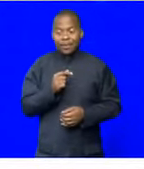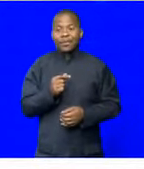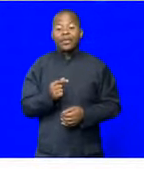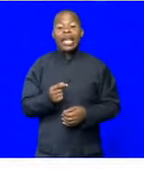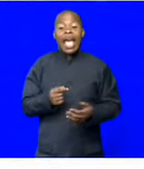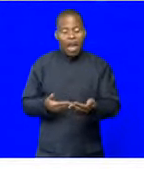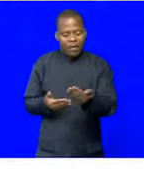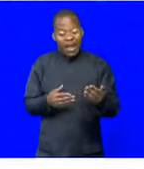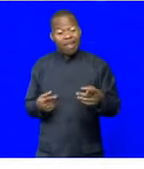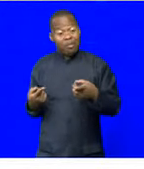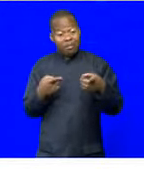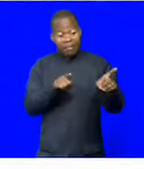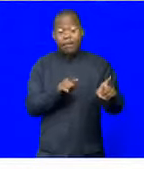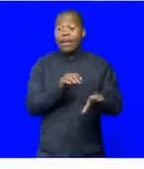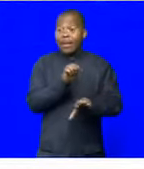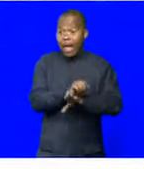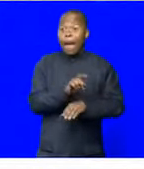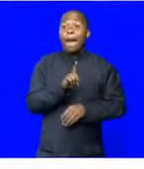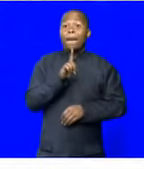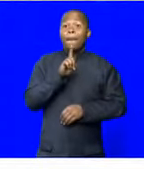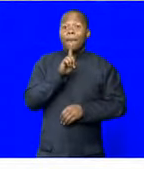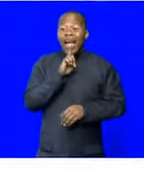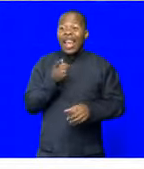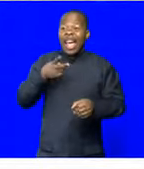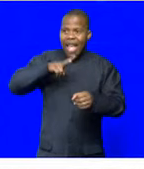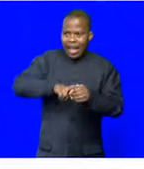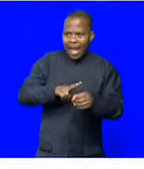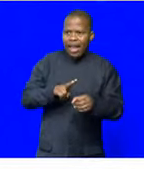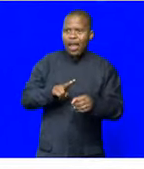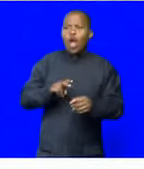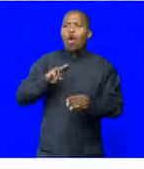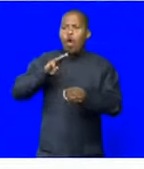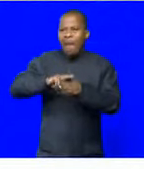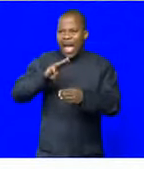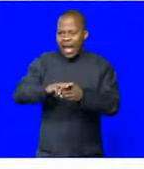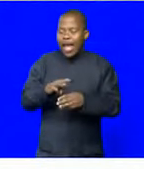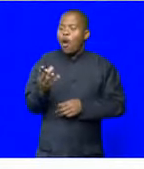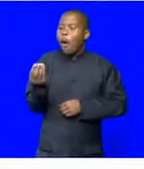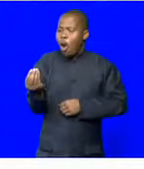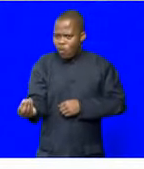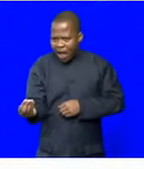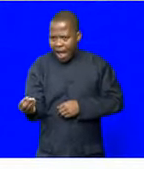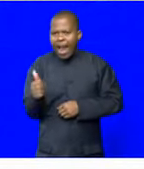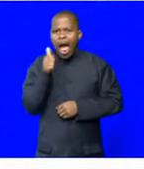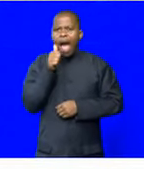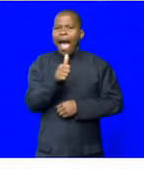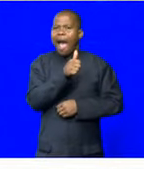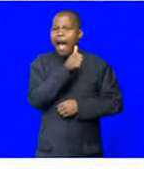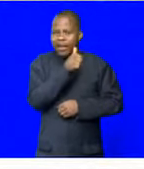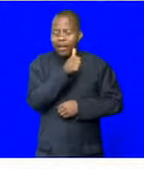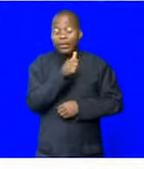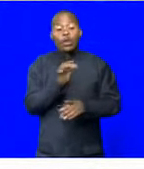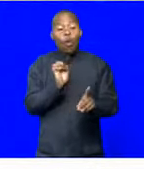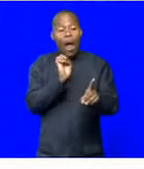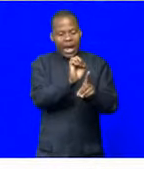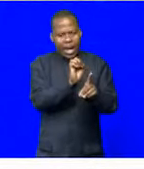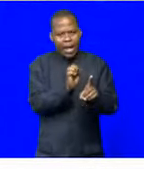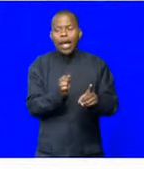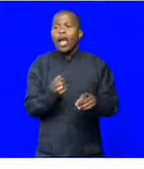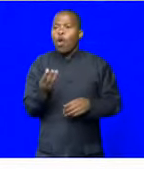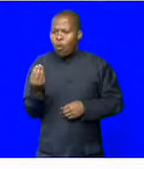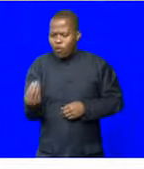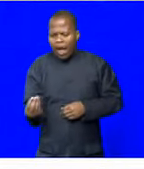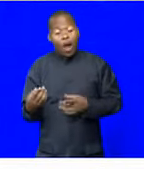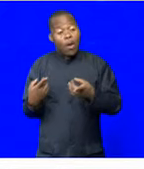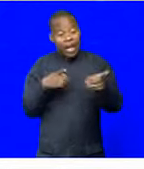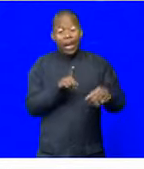lwakhe ngemntwana wemnakabo. Lo anti walomntwana uthi noma lomntwana angasuye wakhe kude langamlahlela yena njengoba